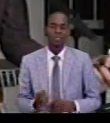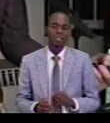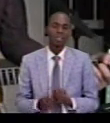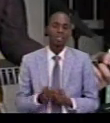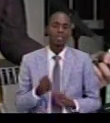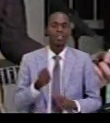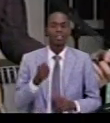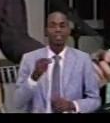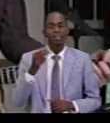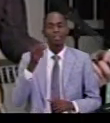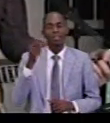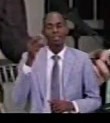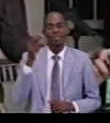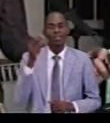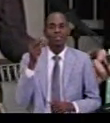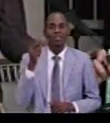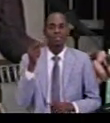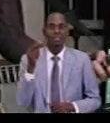Toujours plus.